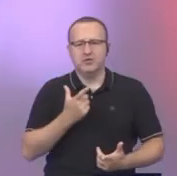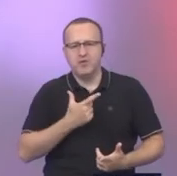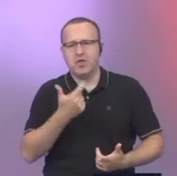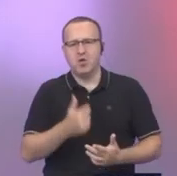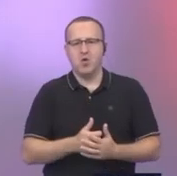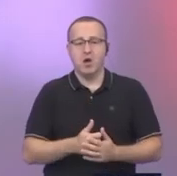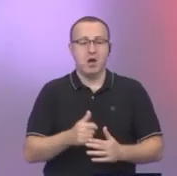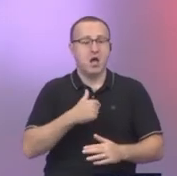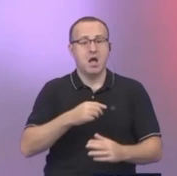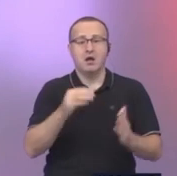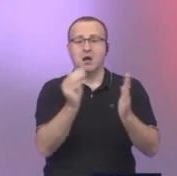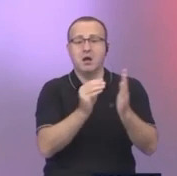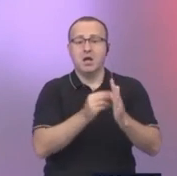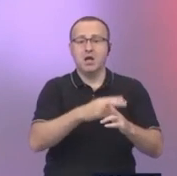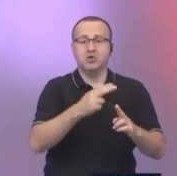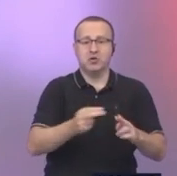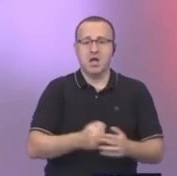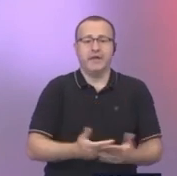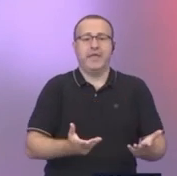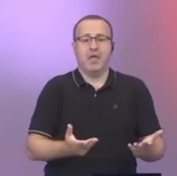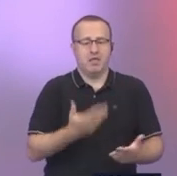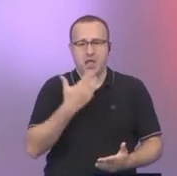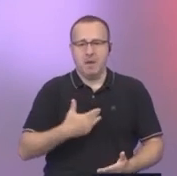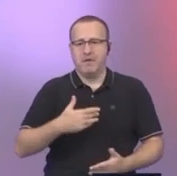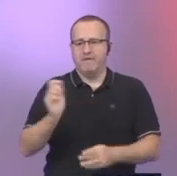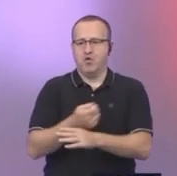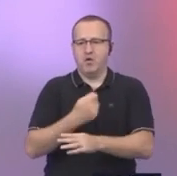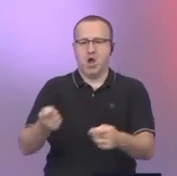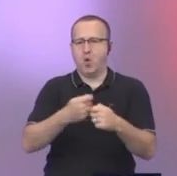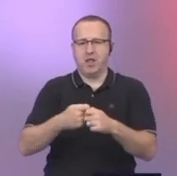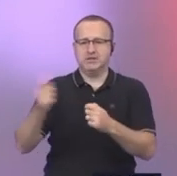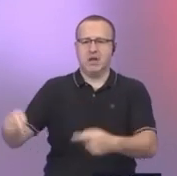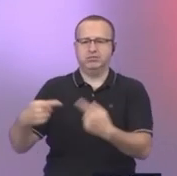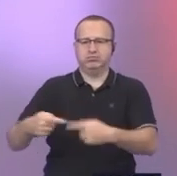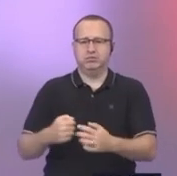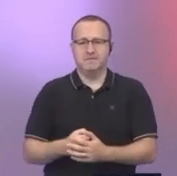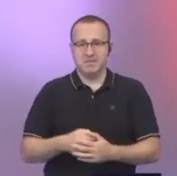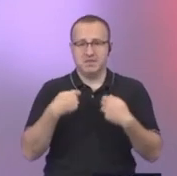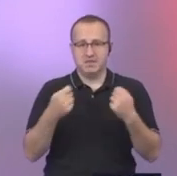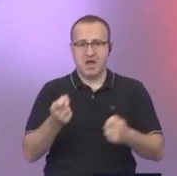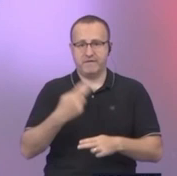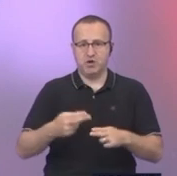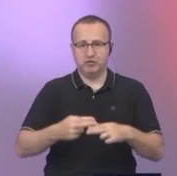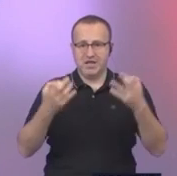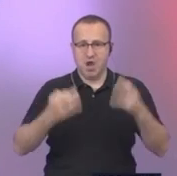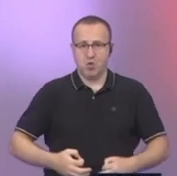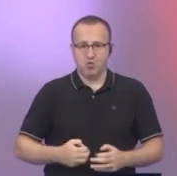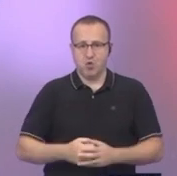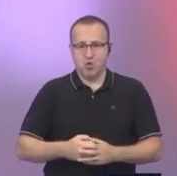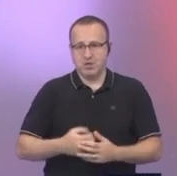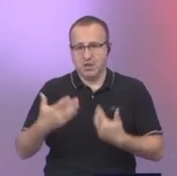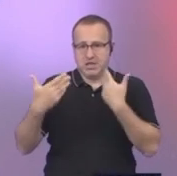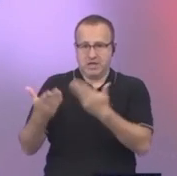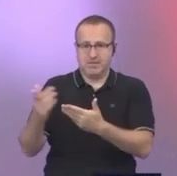riešení, ale zase vojnu v koalícii. Ak hovoríte, že to treba vyriešiť takým jednoduchým spôsobom, nech sa páči. Ak Igorovi Matovičovi ide o stabilitu tejto